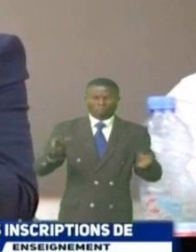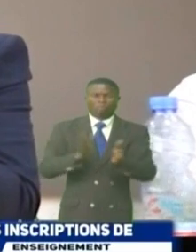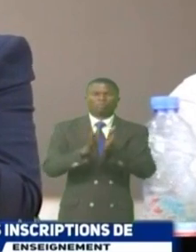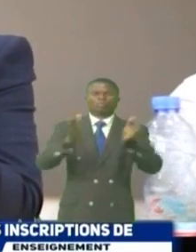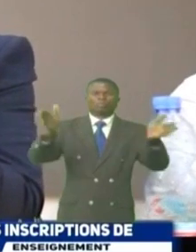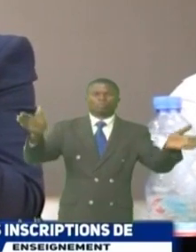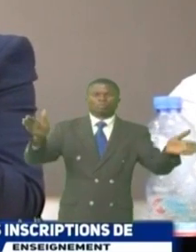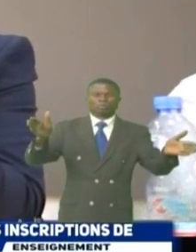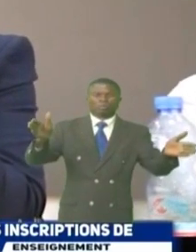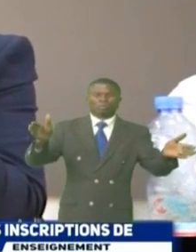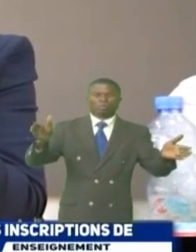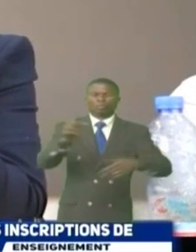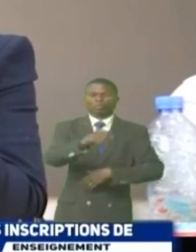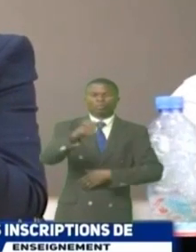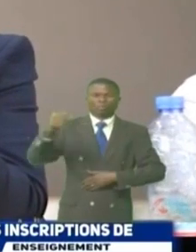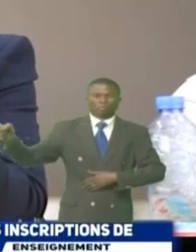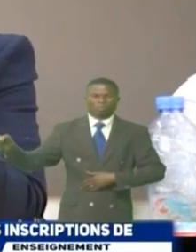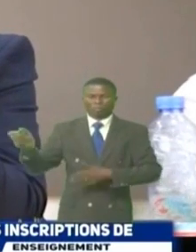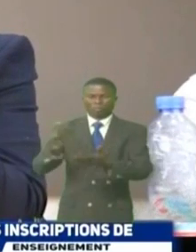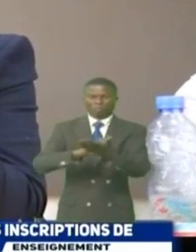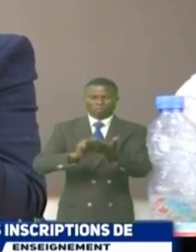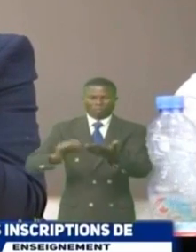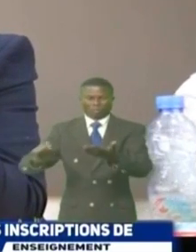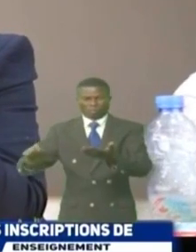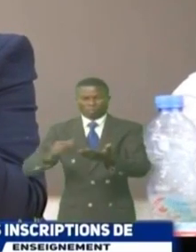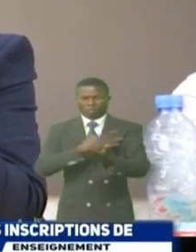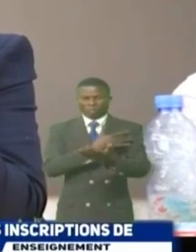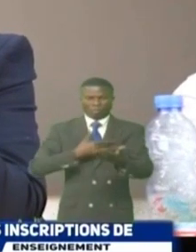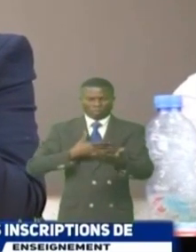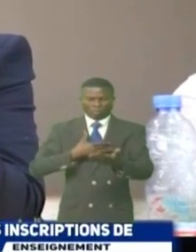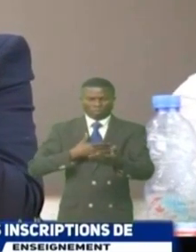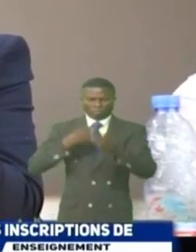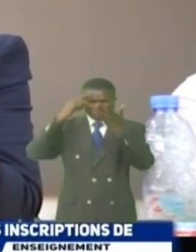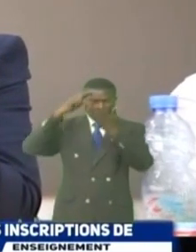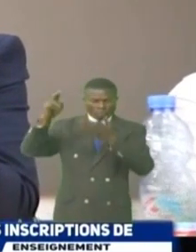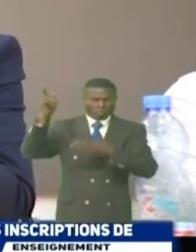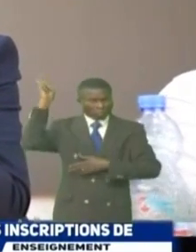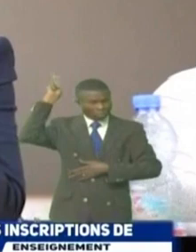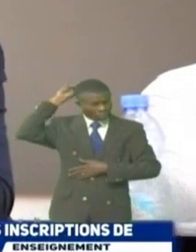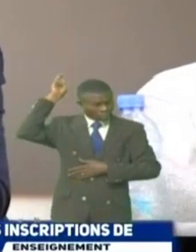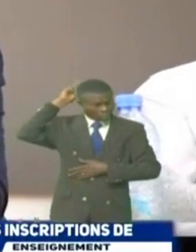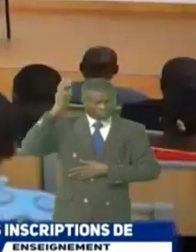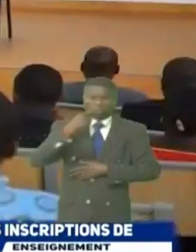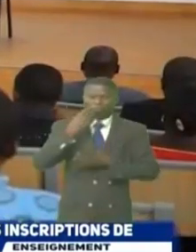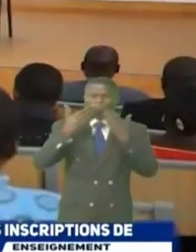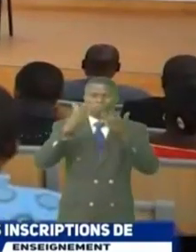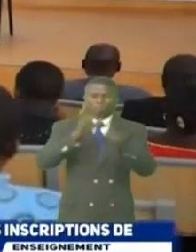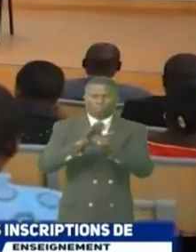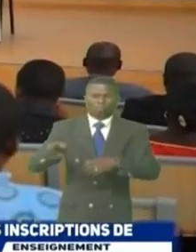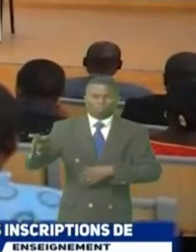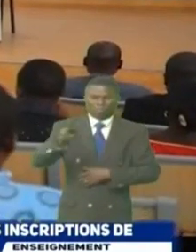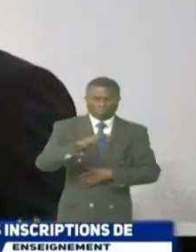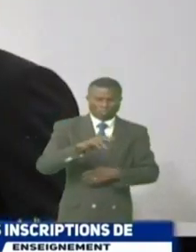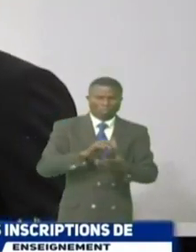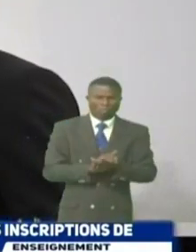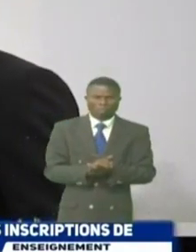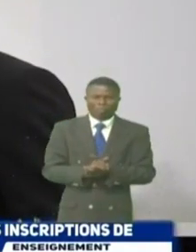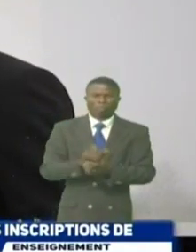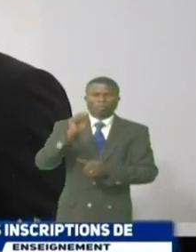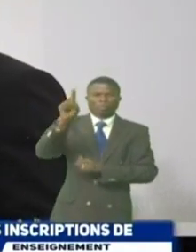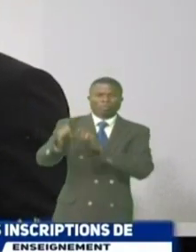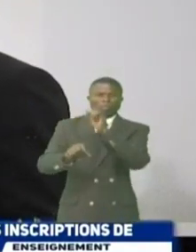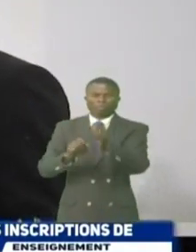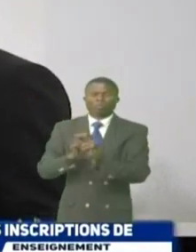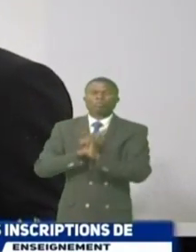officiellement le portail des inscriptions de l'université de Kolwezi et je vous remercie. Puis, c'était le tour d'un jeu de questions-réponses avec